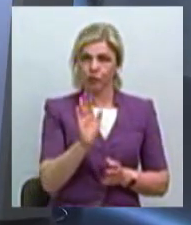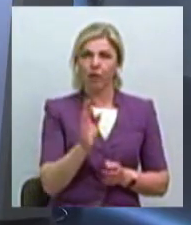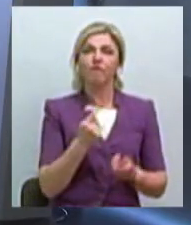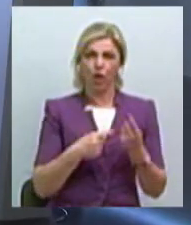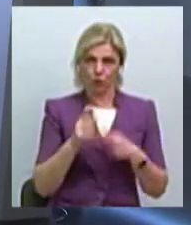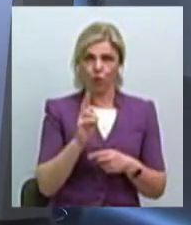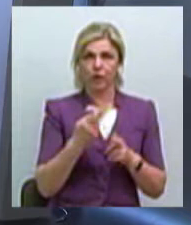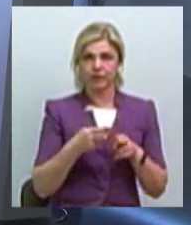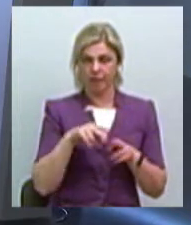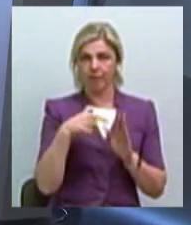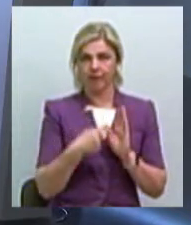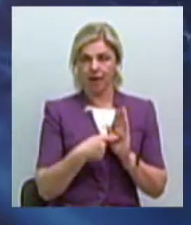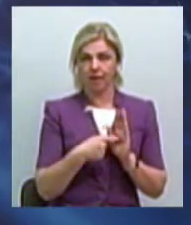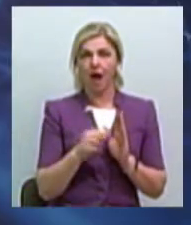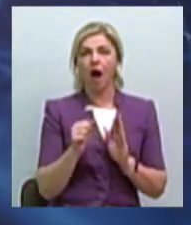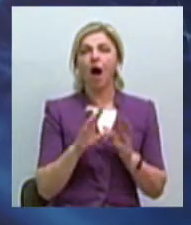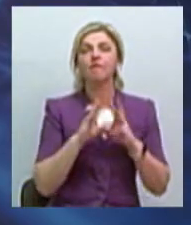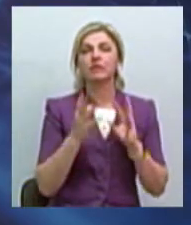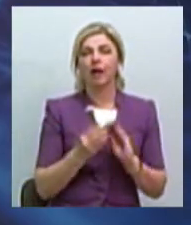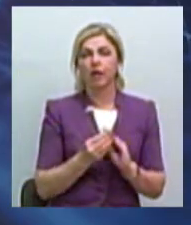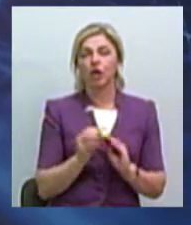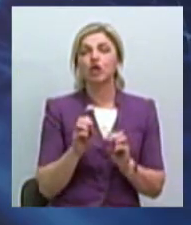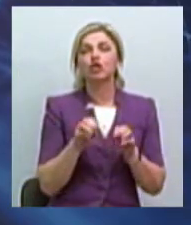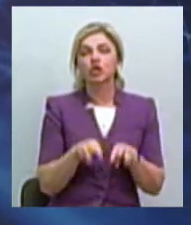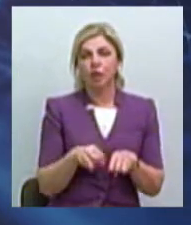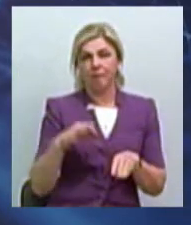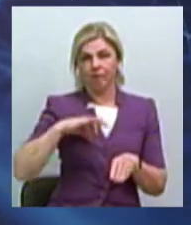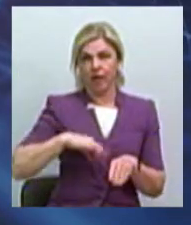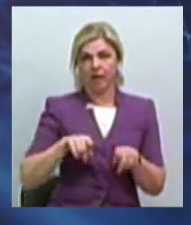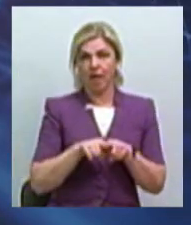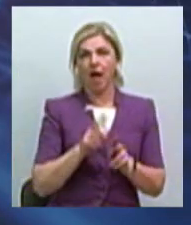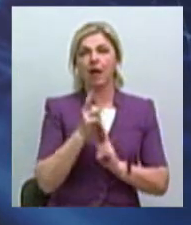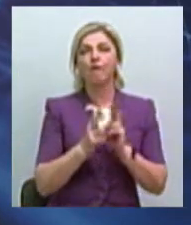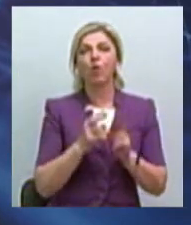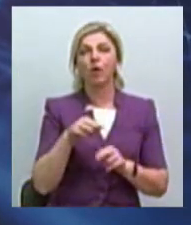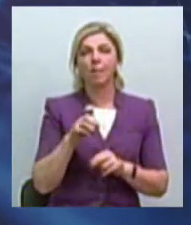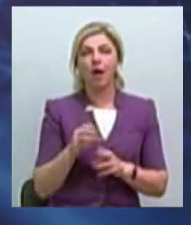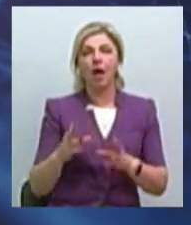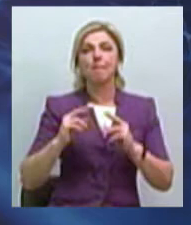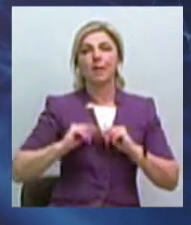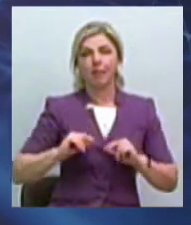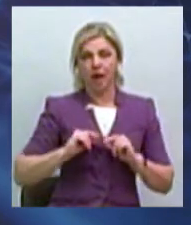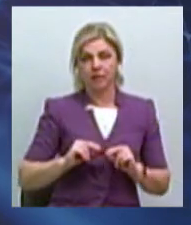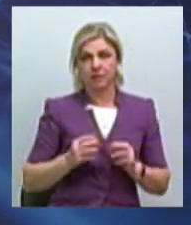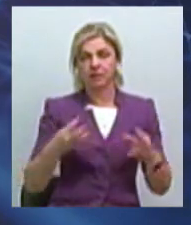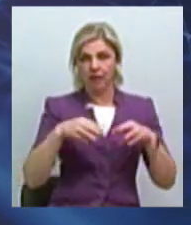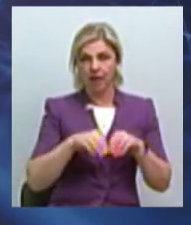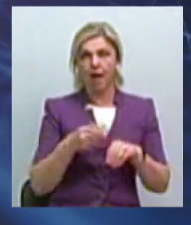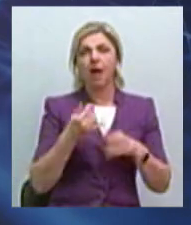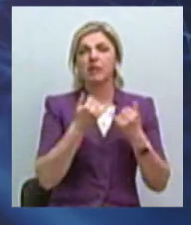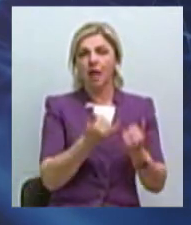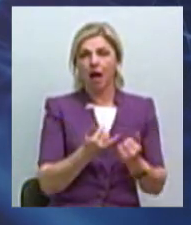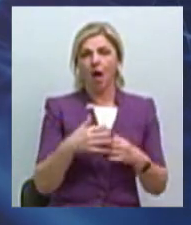А взагалі, чим вигідна така форма співпраці для об'єднаних територіальних громад? В чому